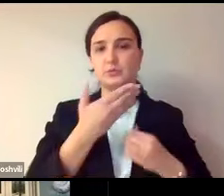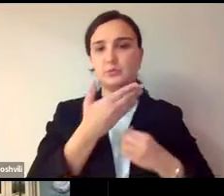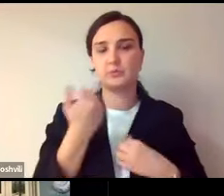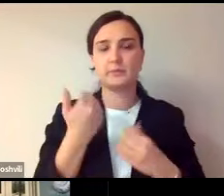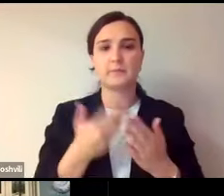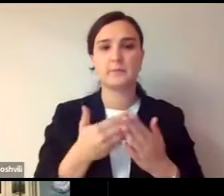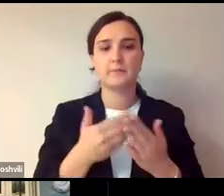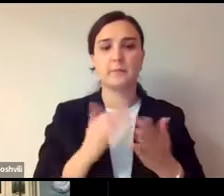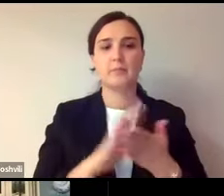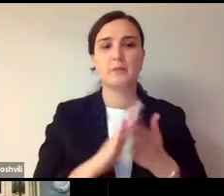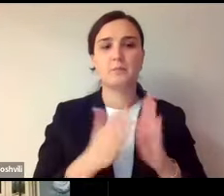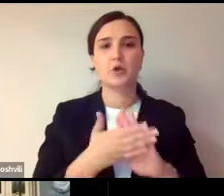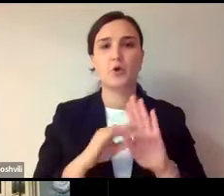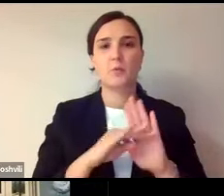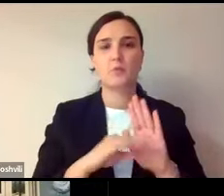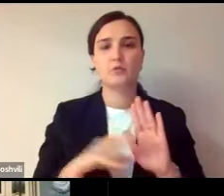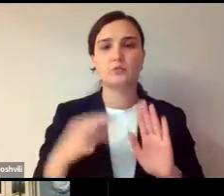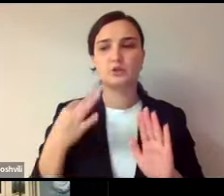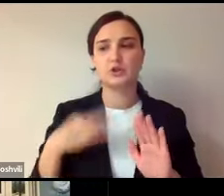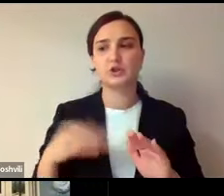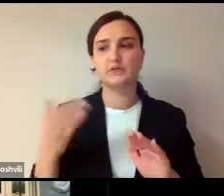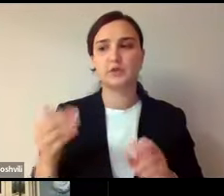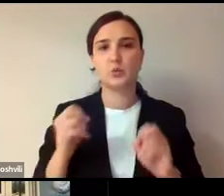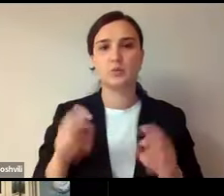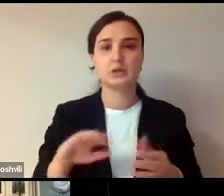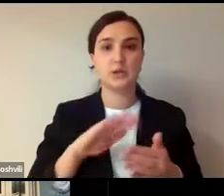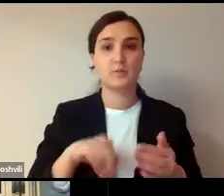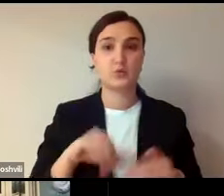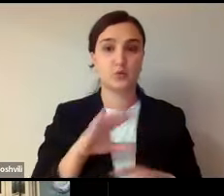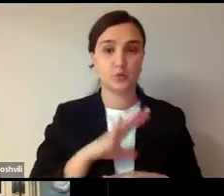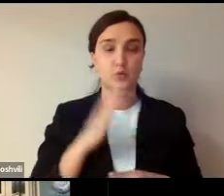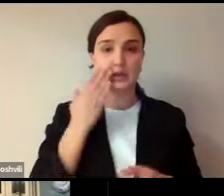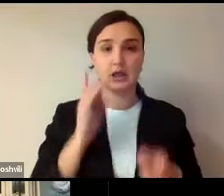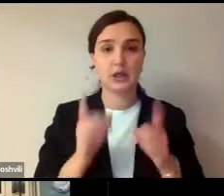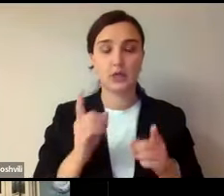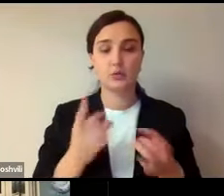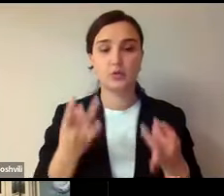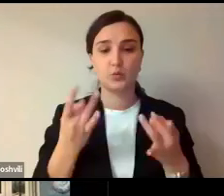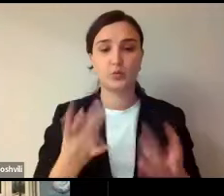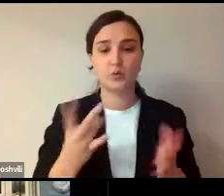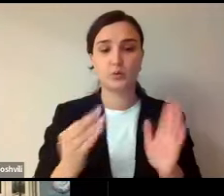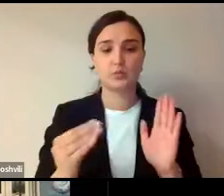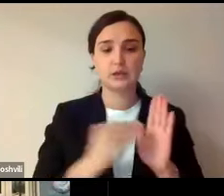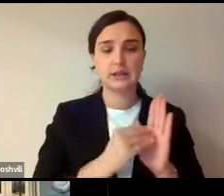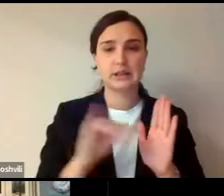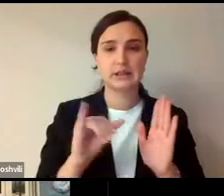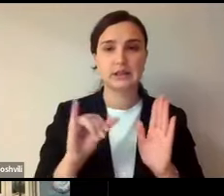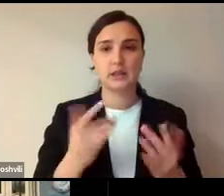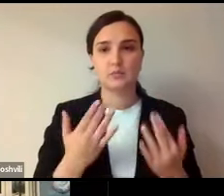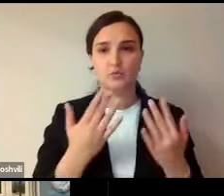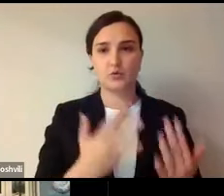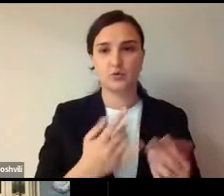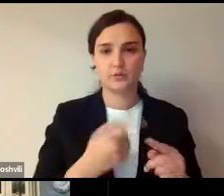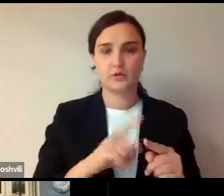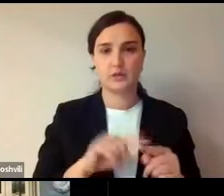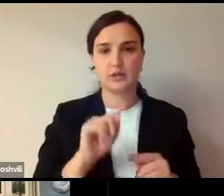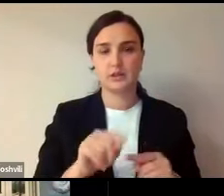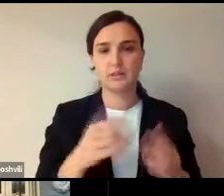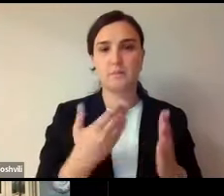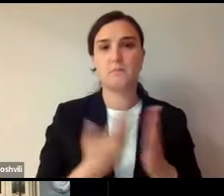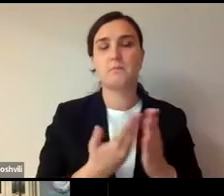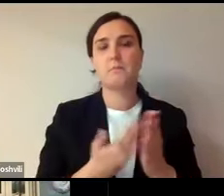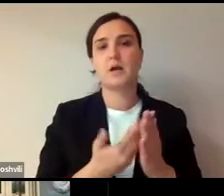ელემენტარული პირობები, რომ ყავდეს შვილი უსაფრთხოდ და რეალურად ჩვენ უბრალოდ მივუთითოთ, სად მოითხოვონ ეს. მაგალითისთვის